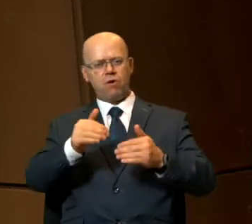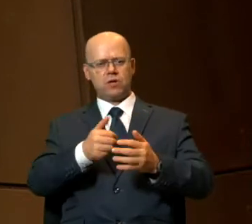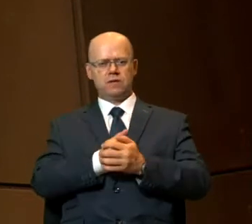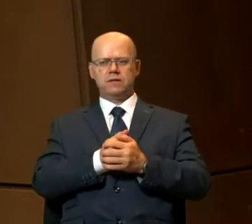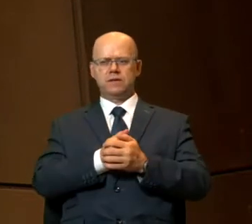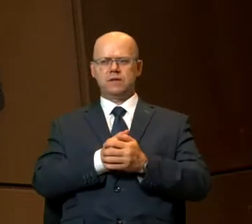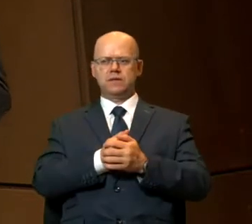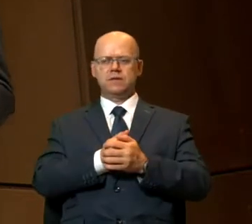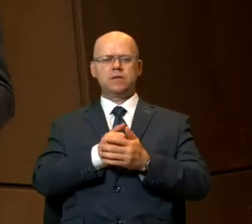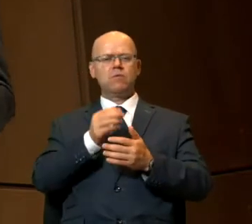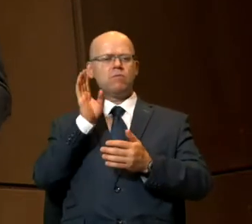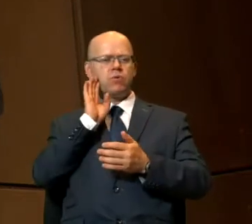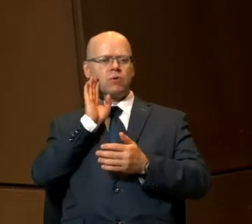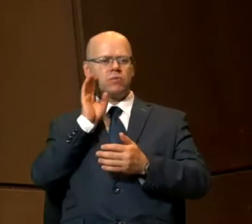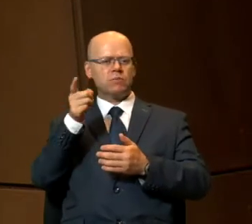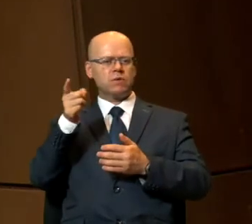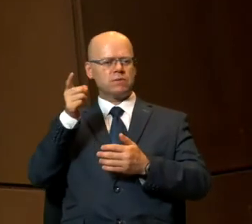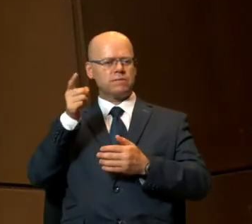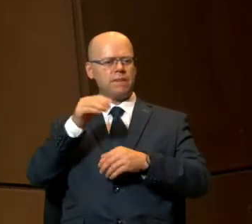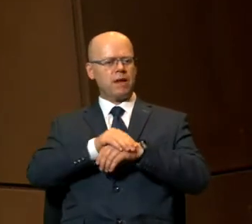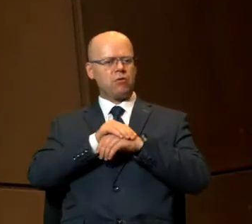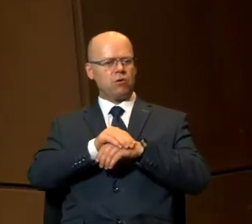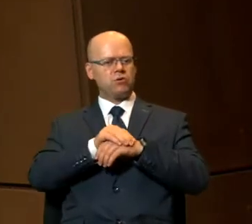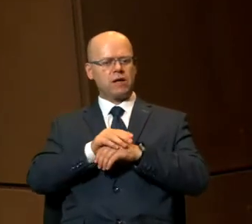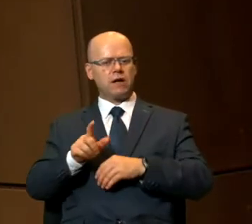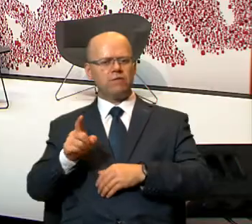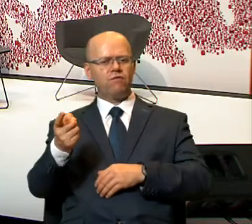Anna Erlenberg, moja koleżanka z Francji,